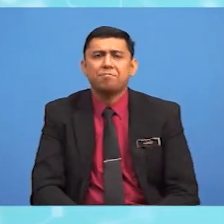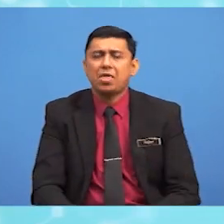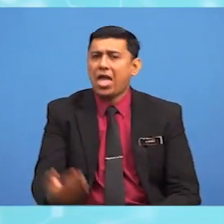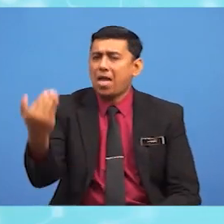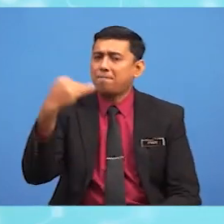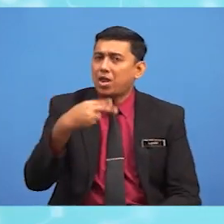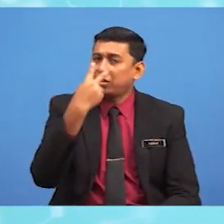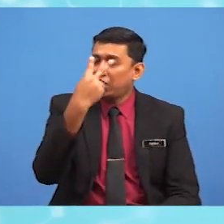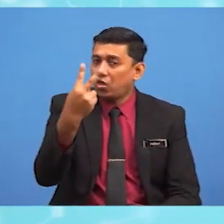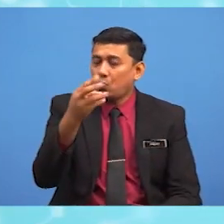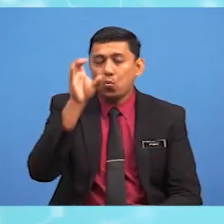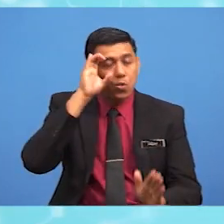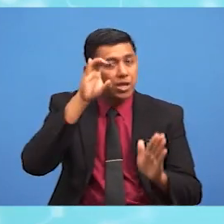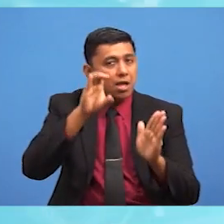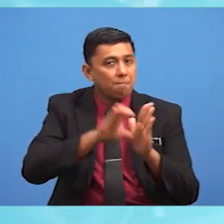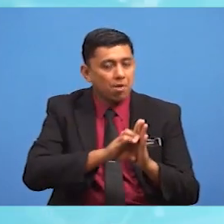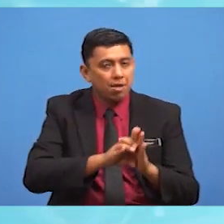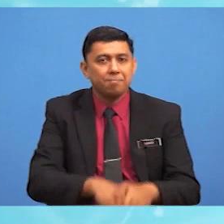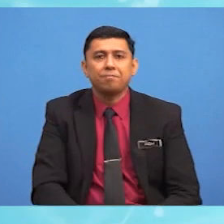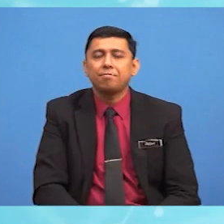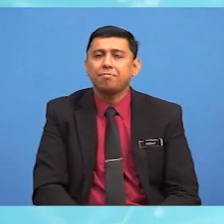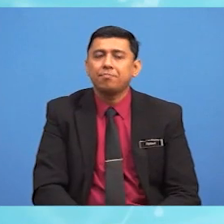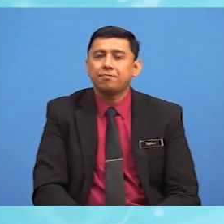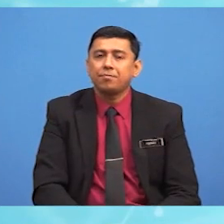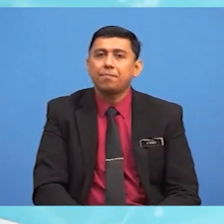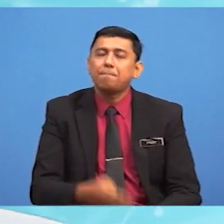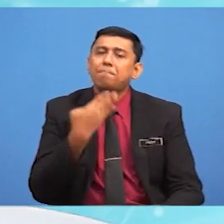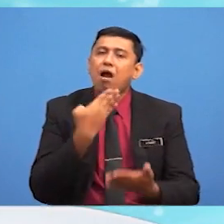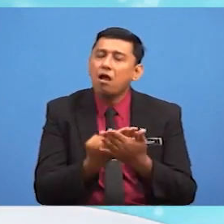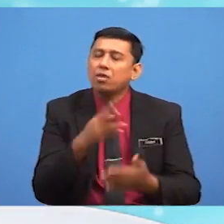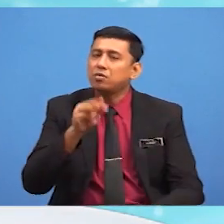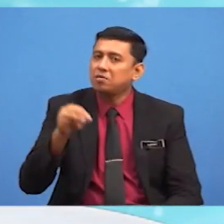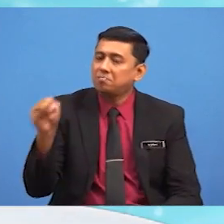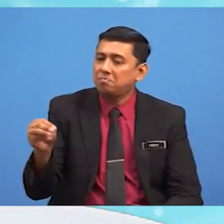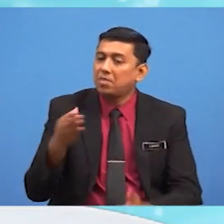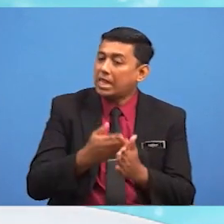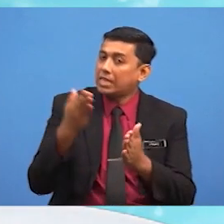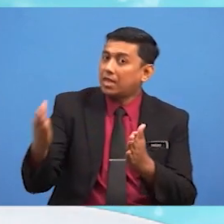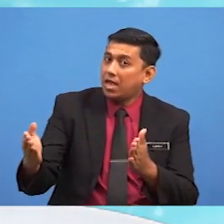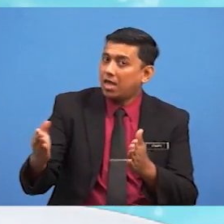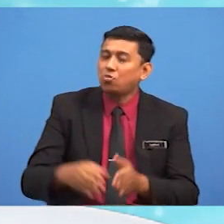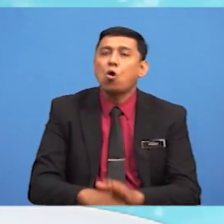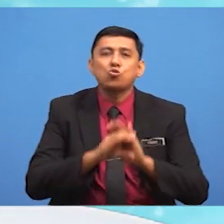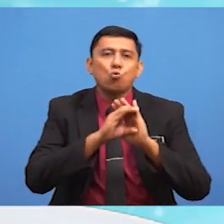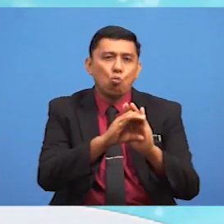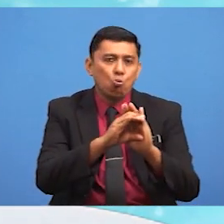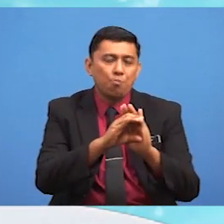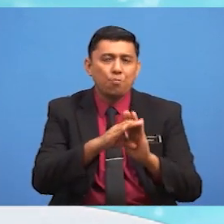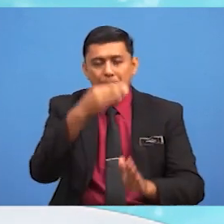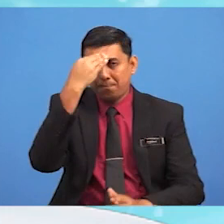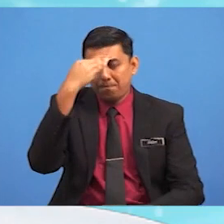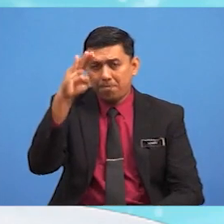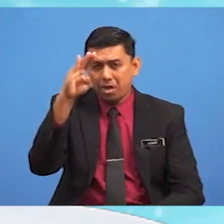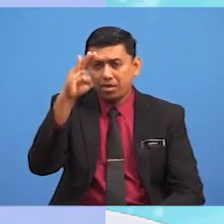Mari kita lihat gambar yang tertera. Baik murid-murid, gambar di sebelah adalah contoh bagi